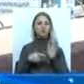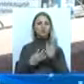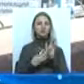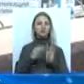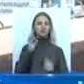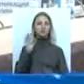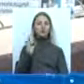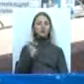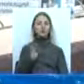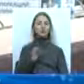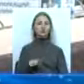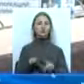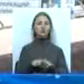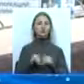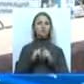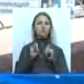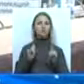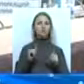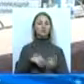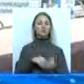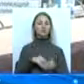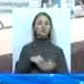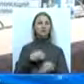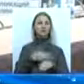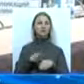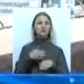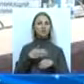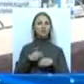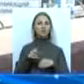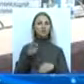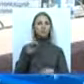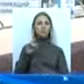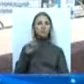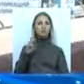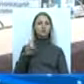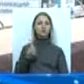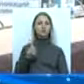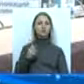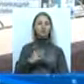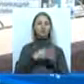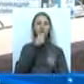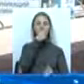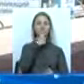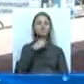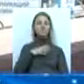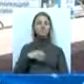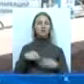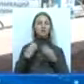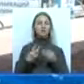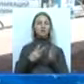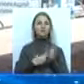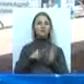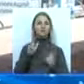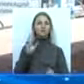салыстырғанда 16,9%-ға артық. Бұдан бөлек тұтынушылық несиелендіру деген сұраныс та жыл санап артып келеді. Ағымдағы жылдың 9 айында